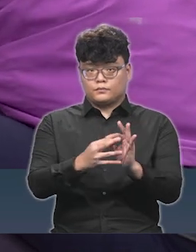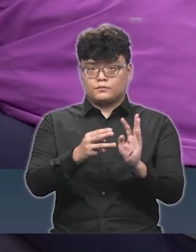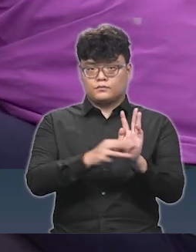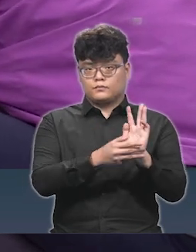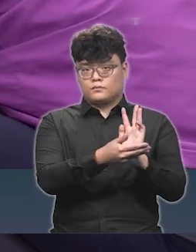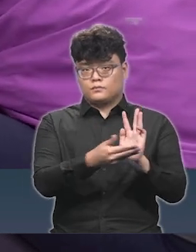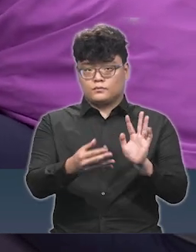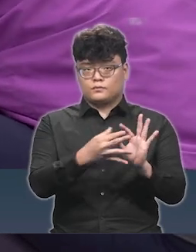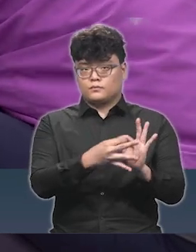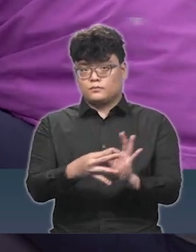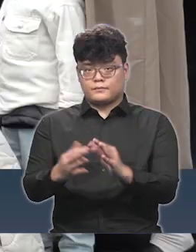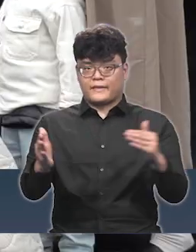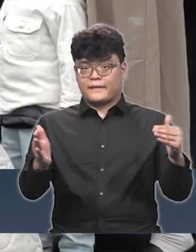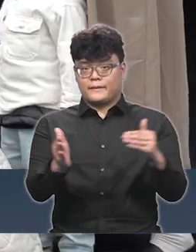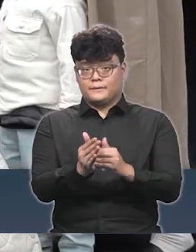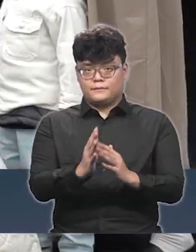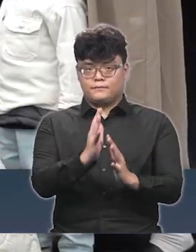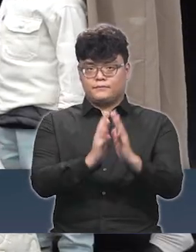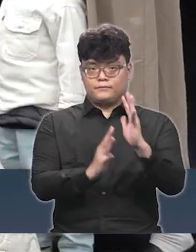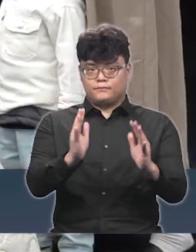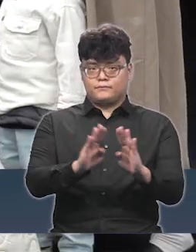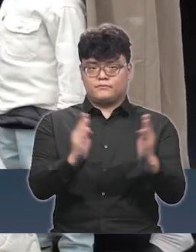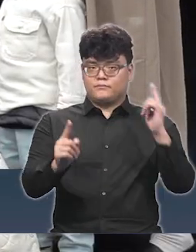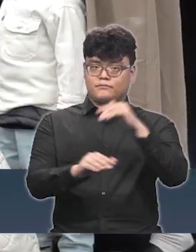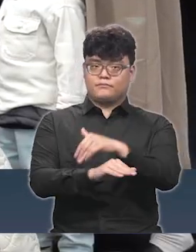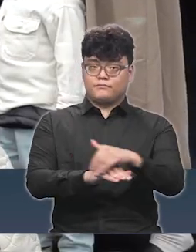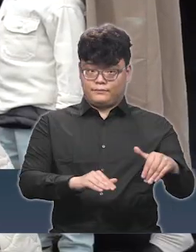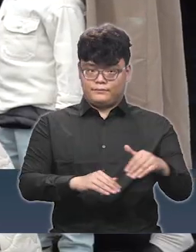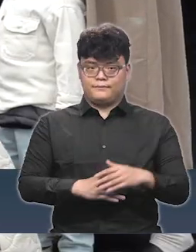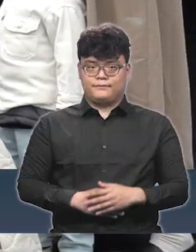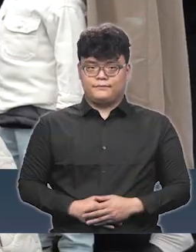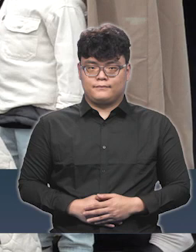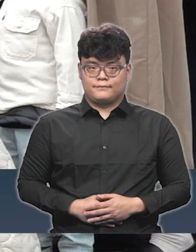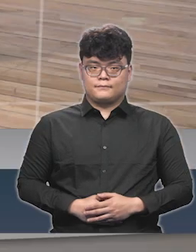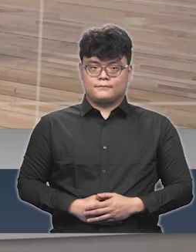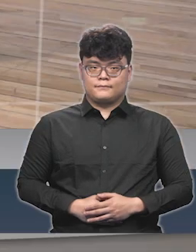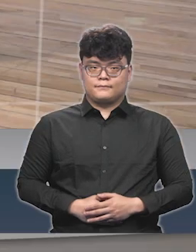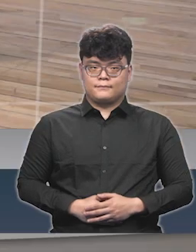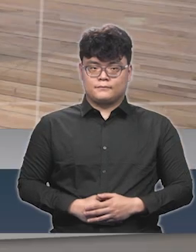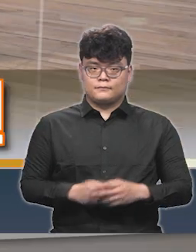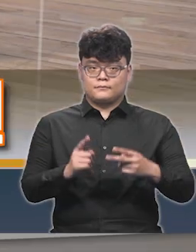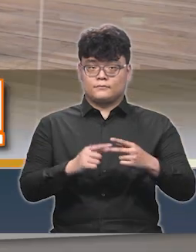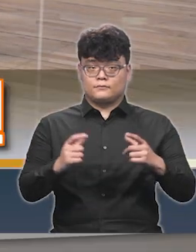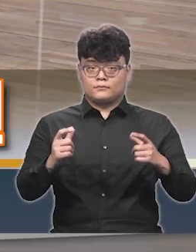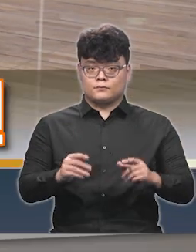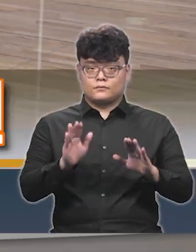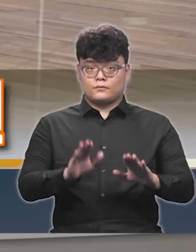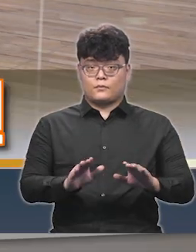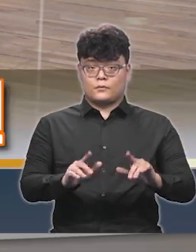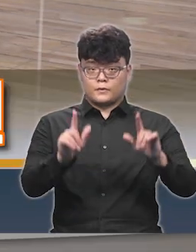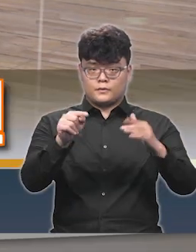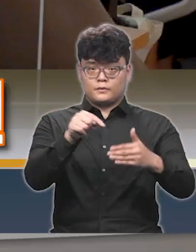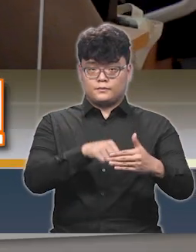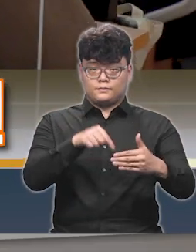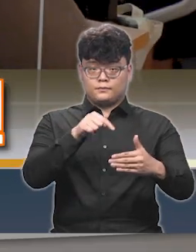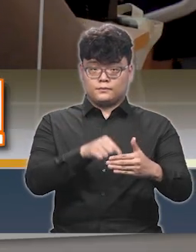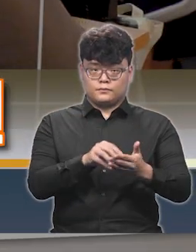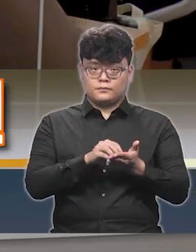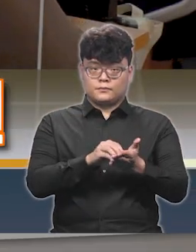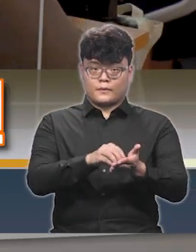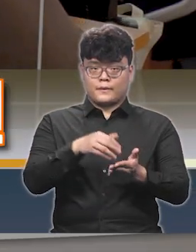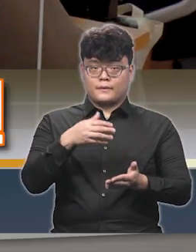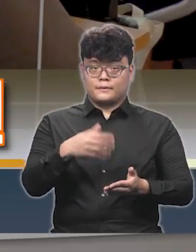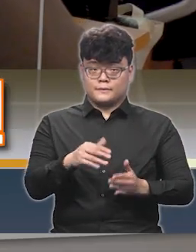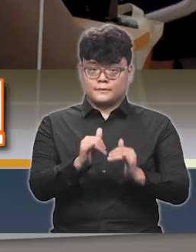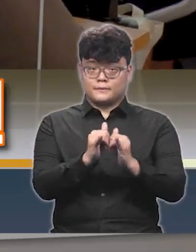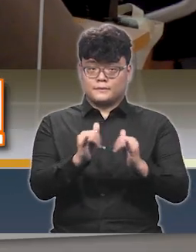중천장 정원으로 이어지는 정원 명소를 알릴 예정입니다 군은 올해도 관내 미취업 청년을